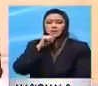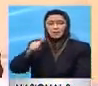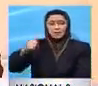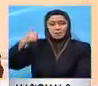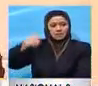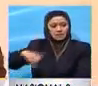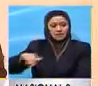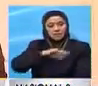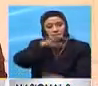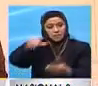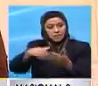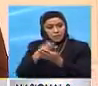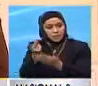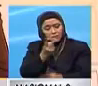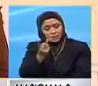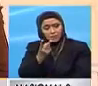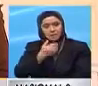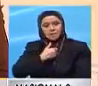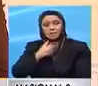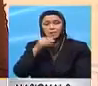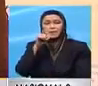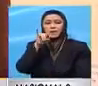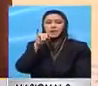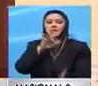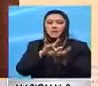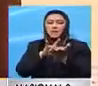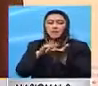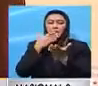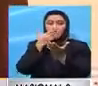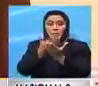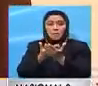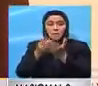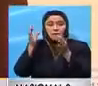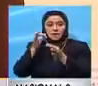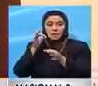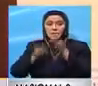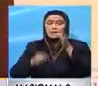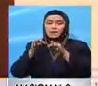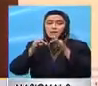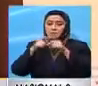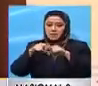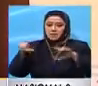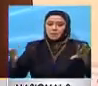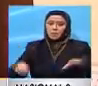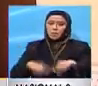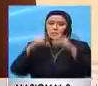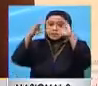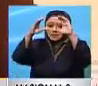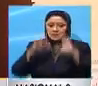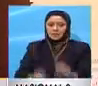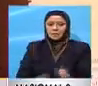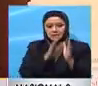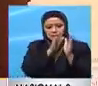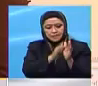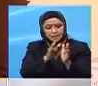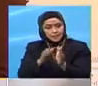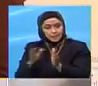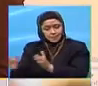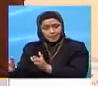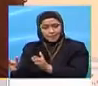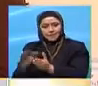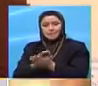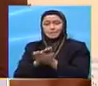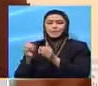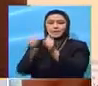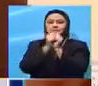mengandungi nilai-nilai perubatan yang mujarab jika diamalkan secara konsisten. Justru, sama-samalah kita menjadi